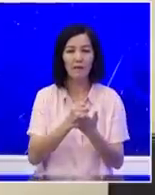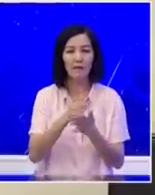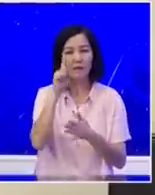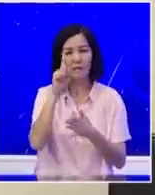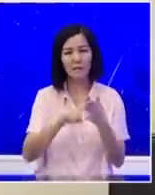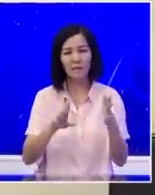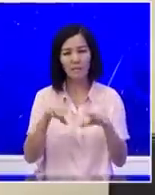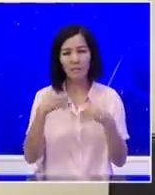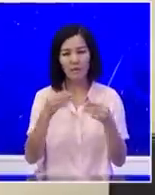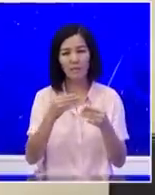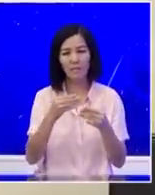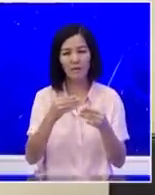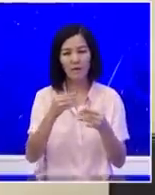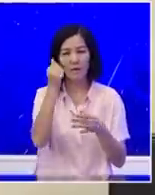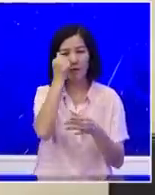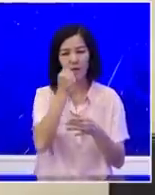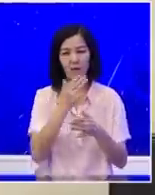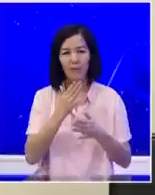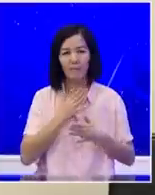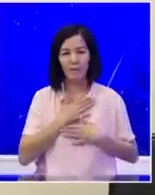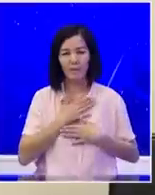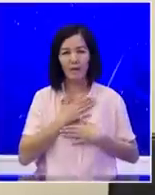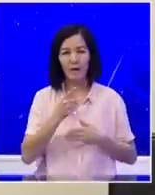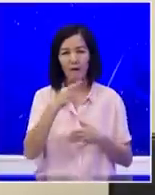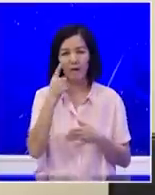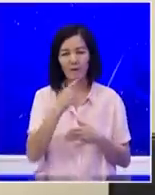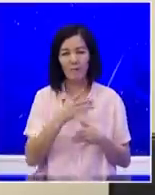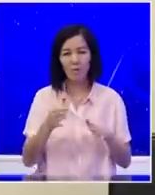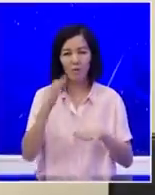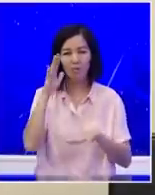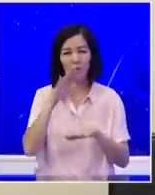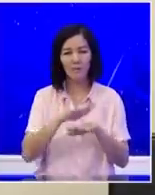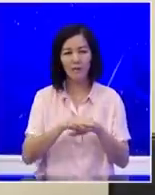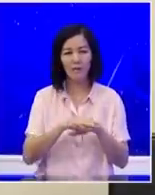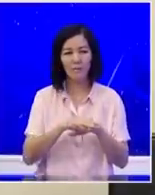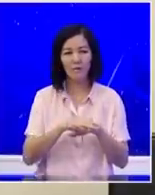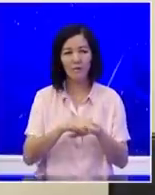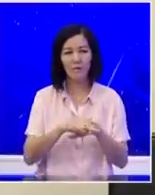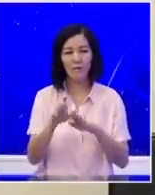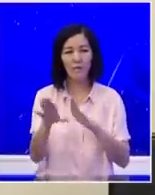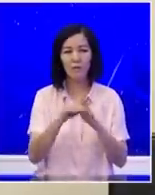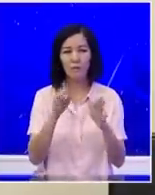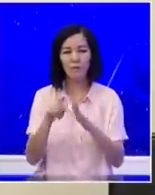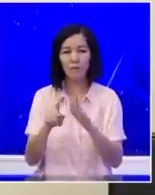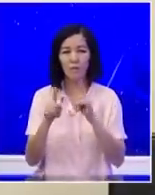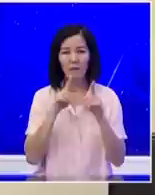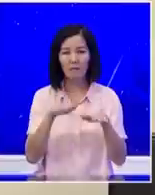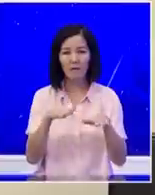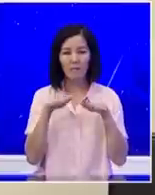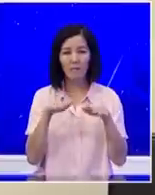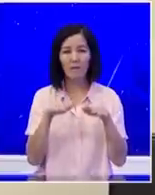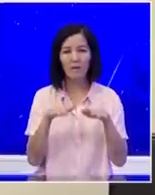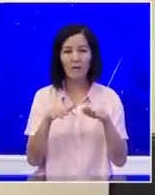жүректен алғысымды білдіремін. Бірақ менің айтарым, мынау құрметті Амандық Ғаббасұлы, мынау отырған депутаттармен және активпен бірге